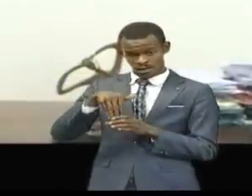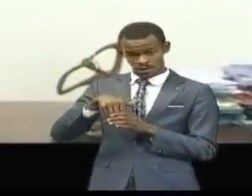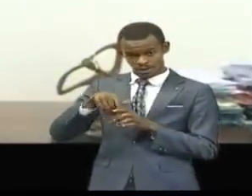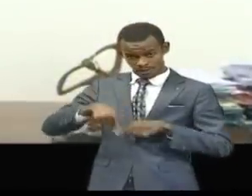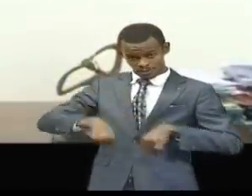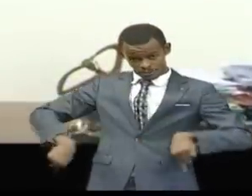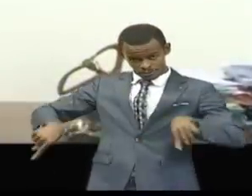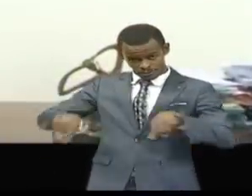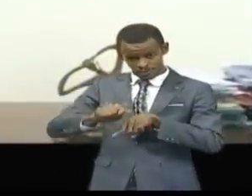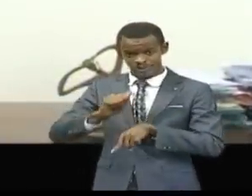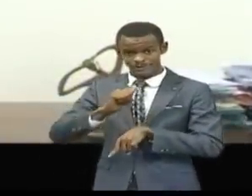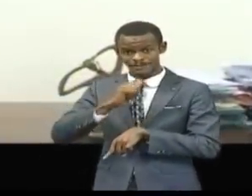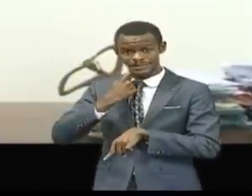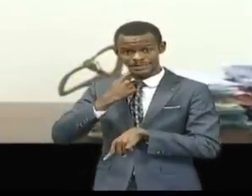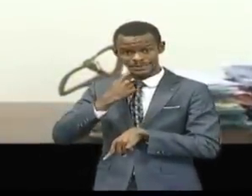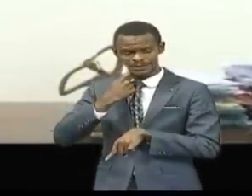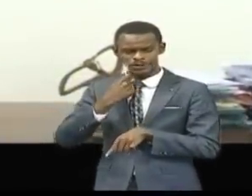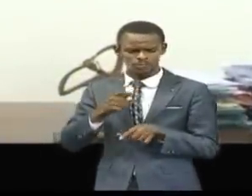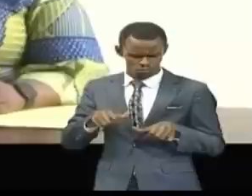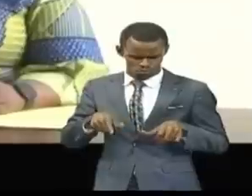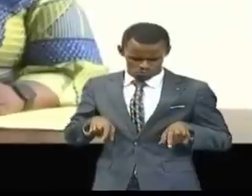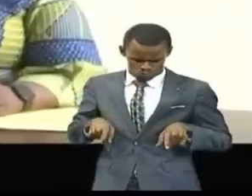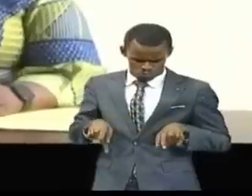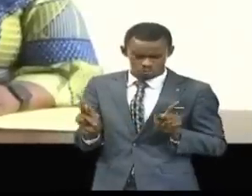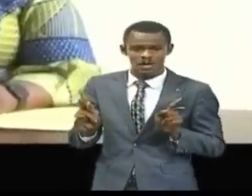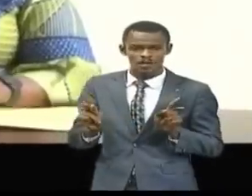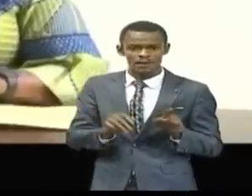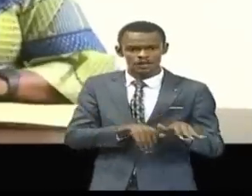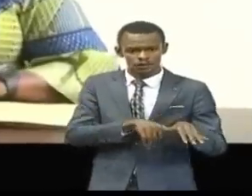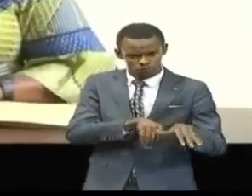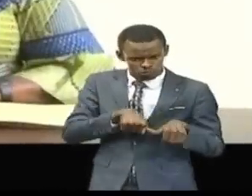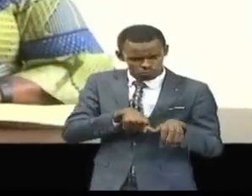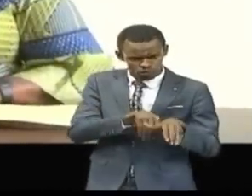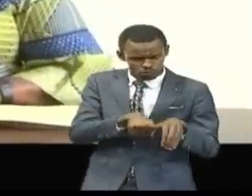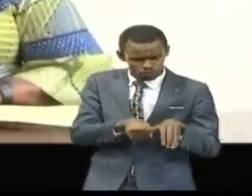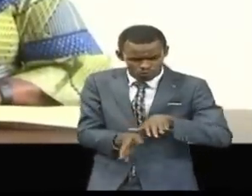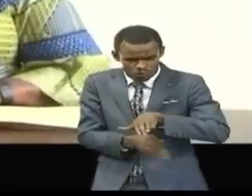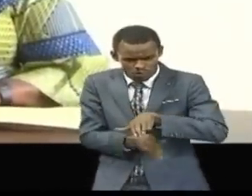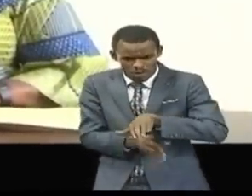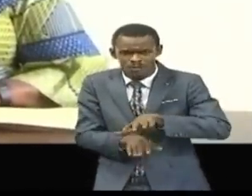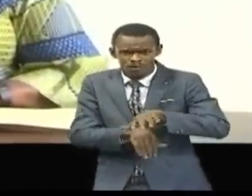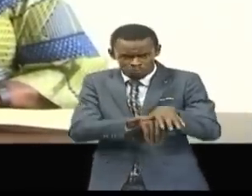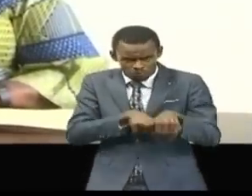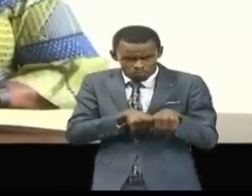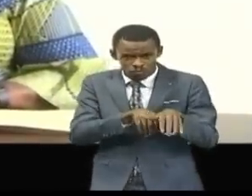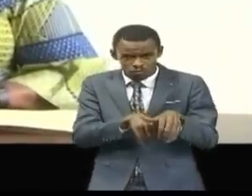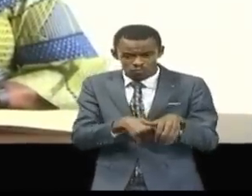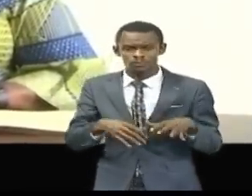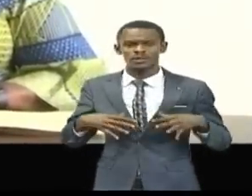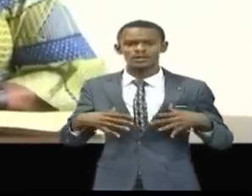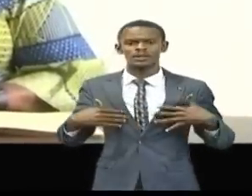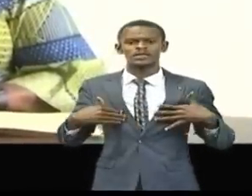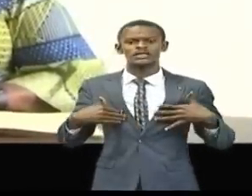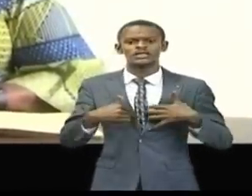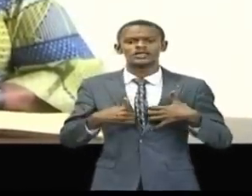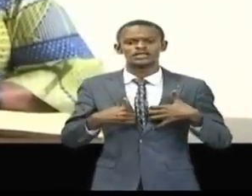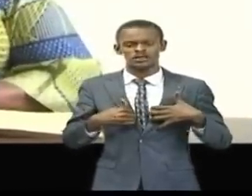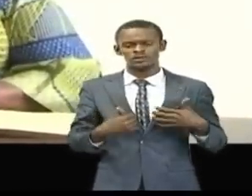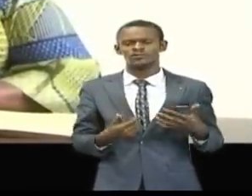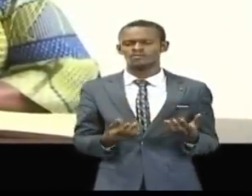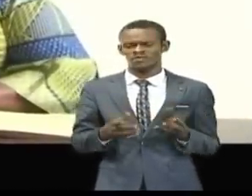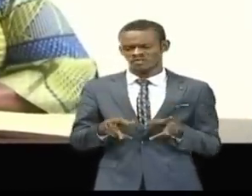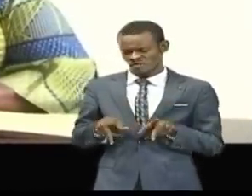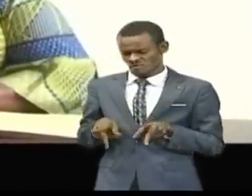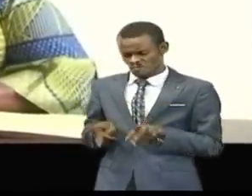l'élevage, la pisciculture, etc. Pour ce qui concerne le second rapport relatif au contentieux